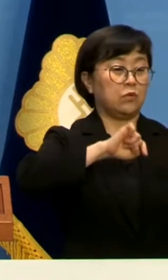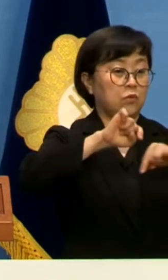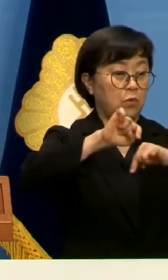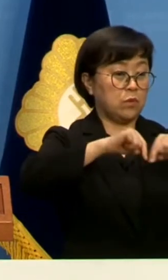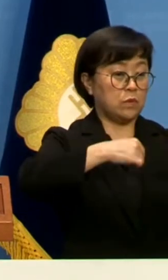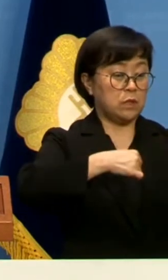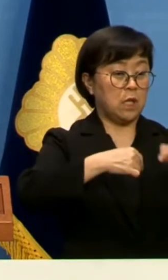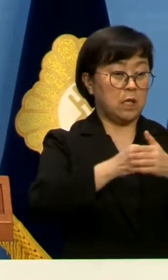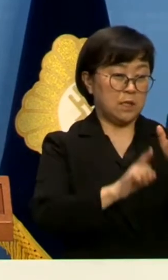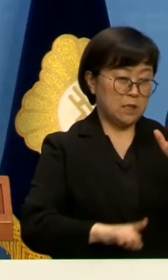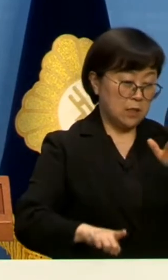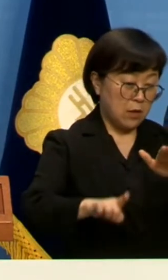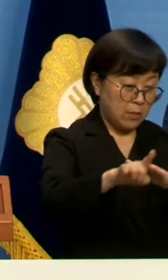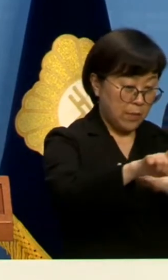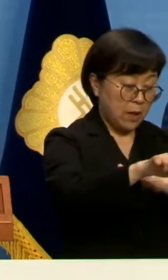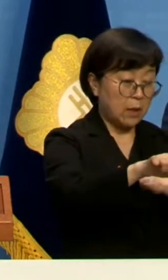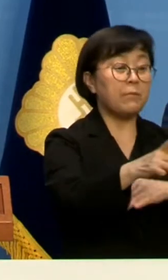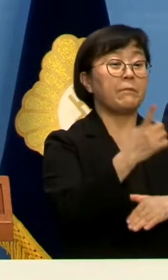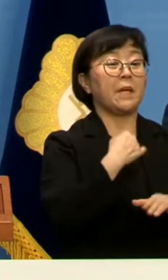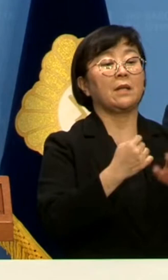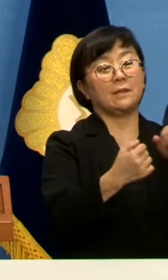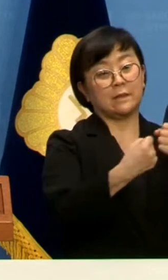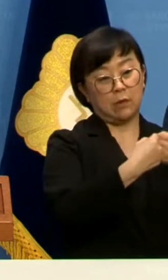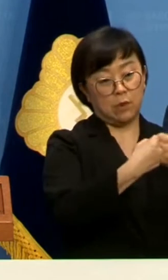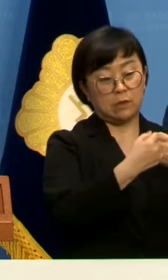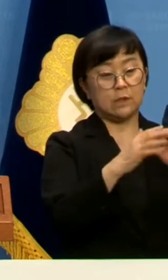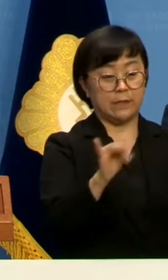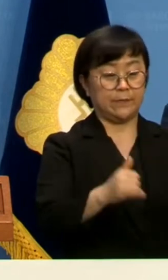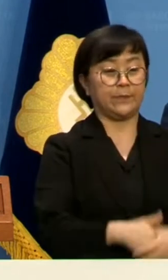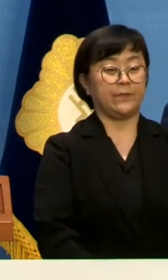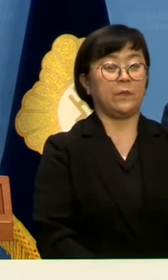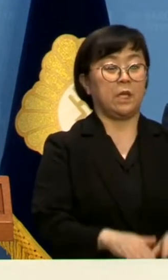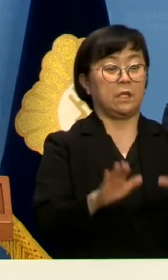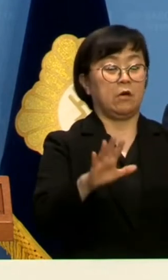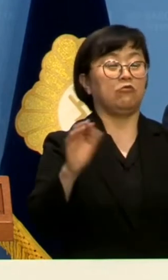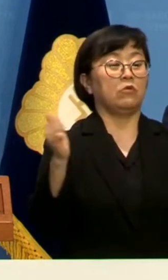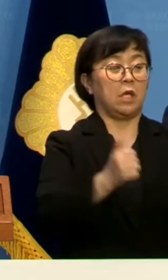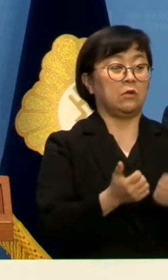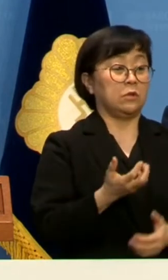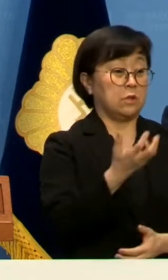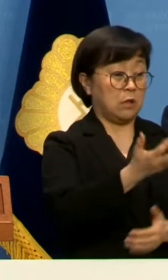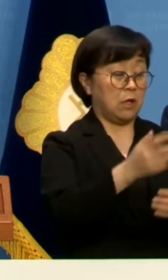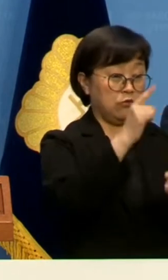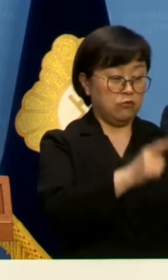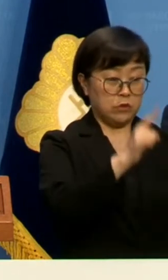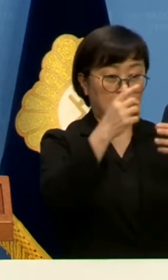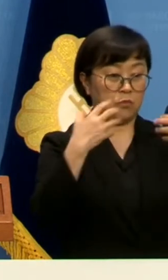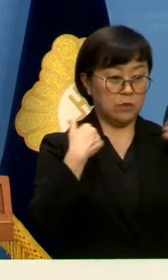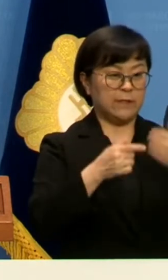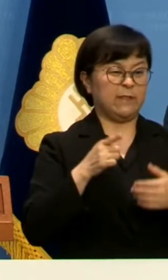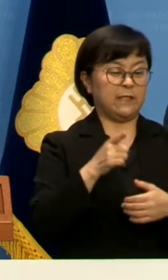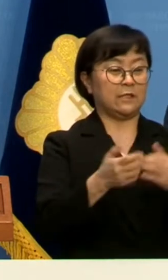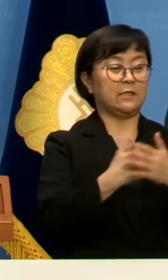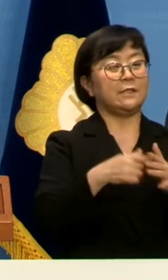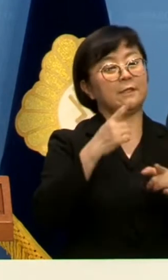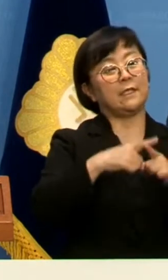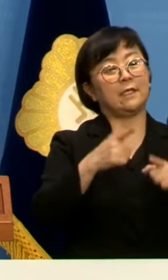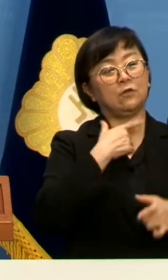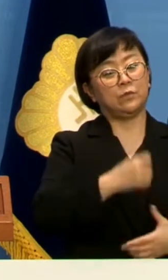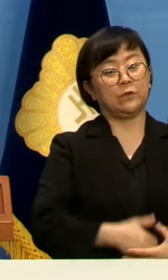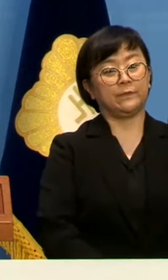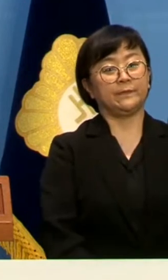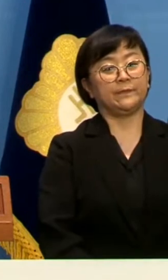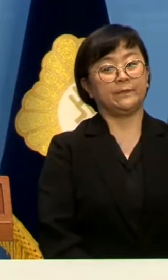휘날리는 최전선에서 맞서 싸운 투사입니다. 이제는 국회로 들어가 윤석열 정부를 찌르는 창이 되고자